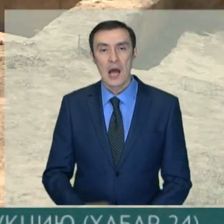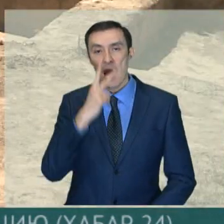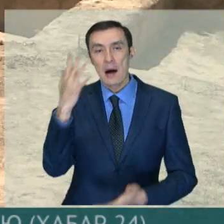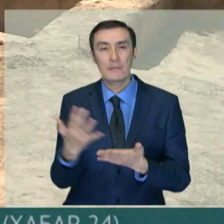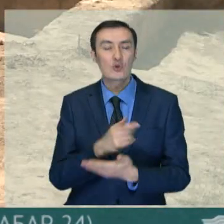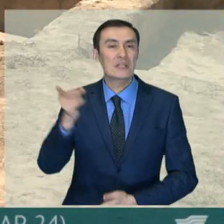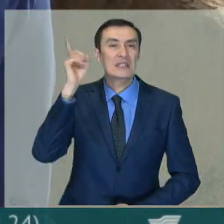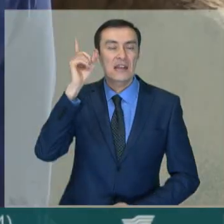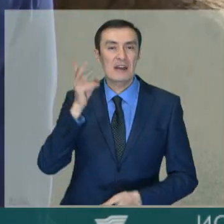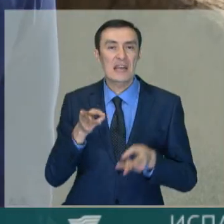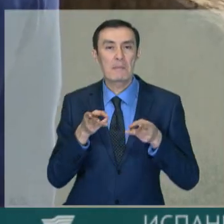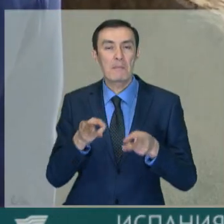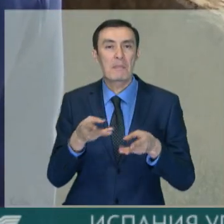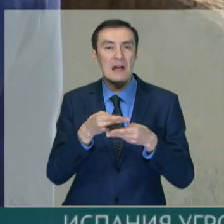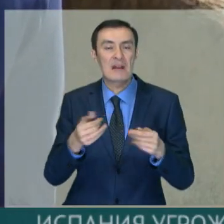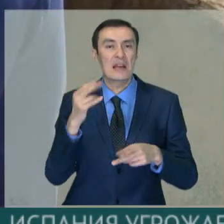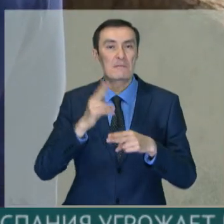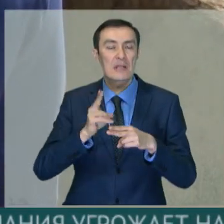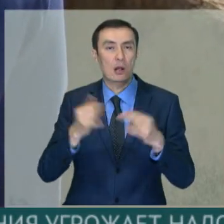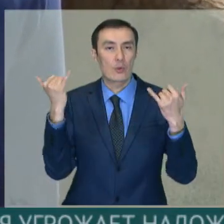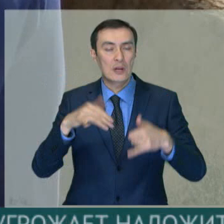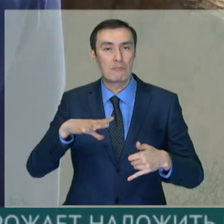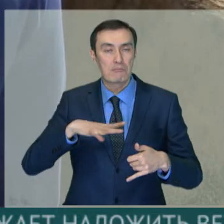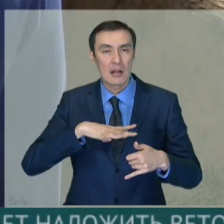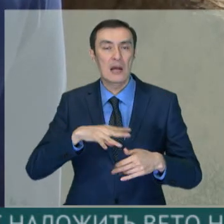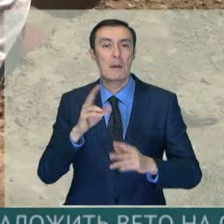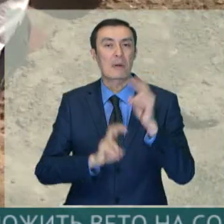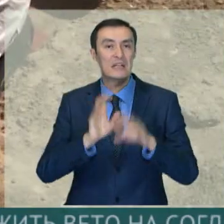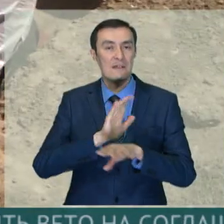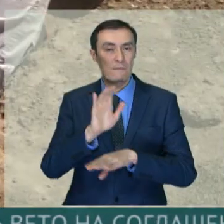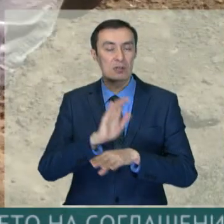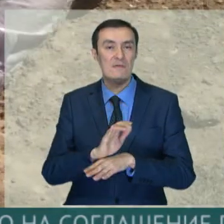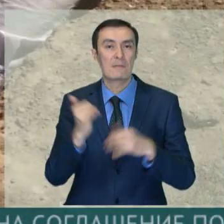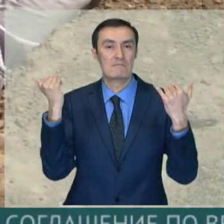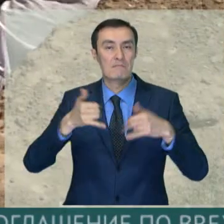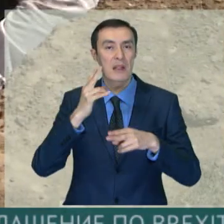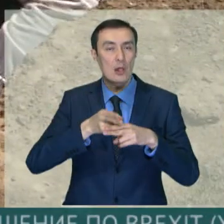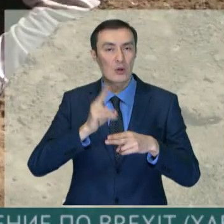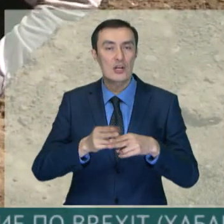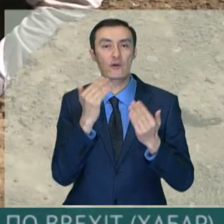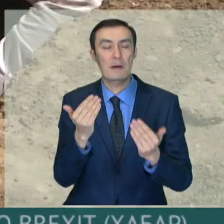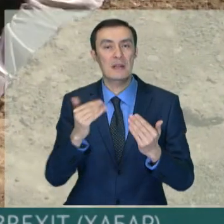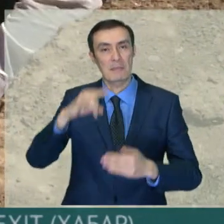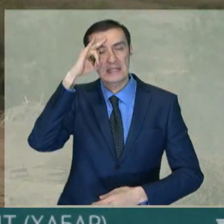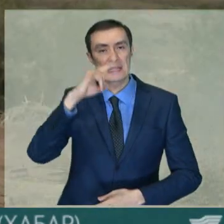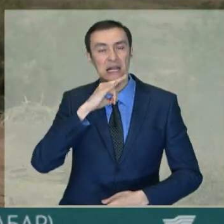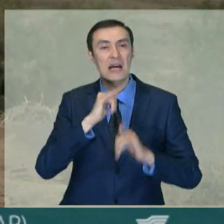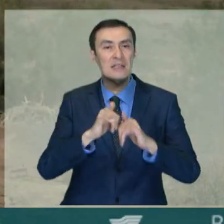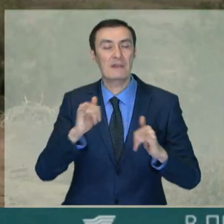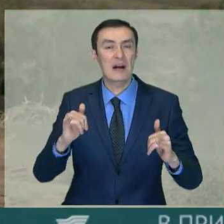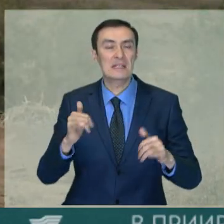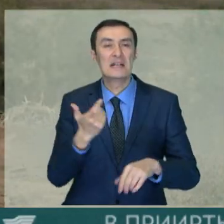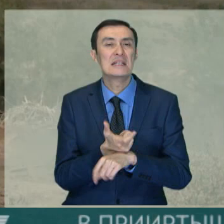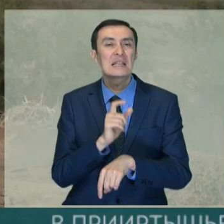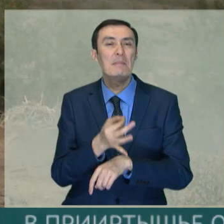Обнаруженные древние плавильные печи свидетельствуют о том, что очаги горнорудного производства и плавильного дела на территории современного Казахстана развивались одними